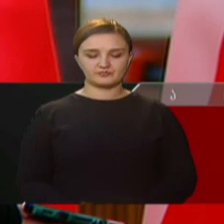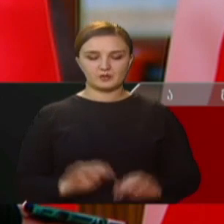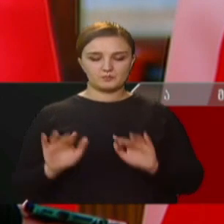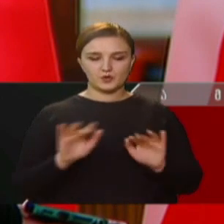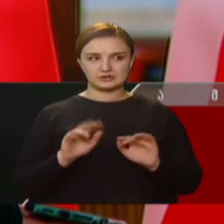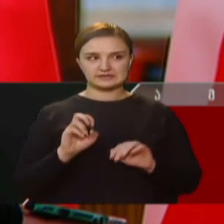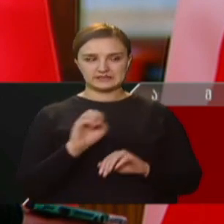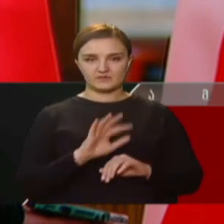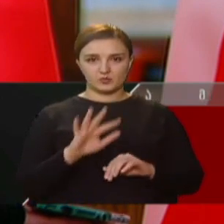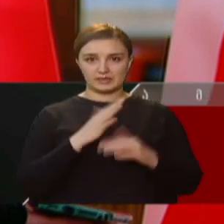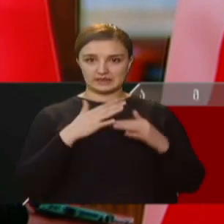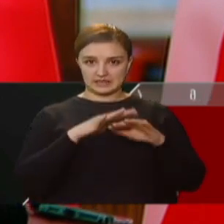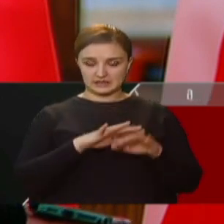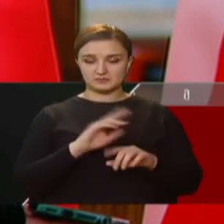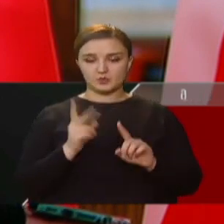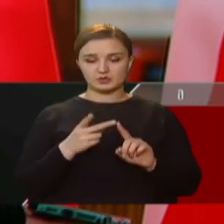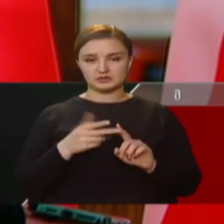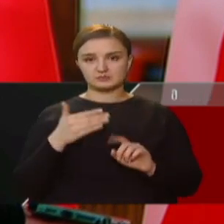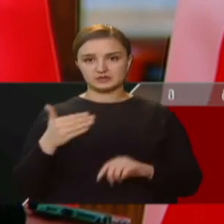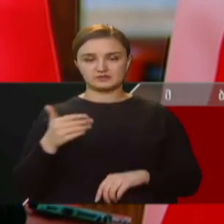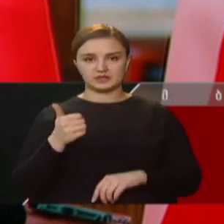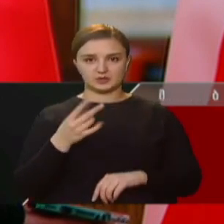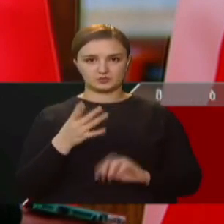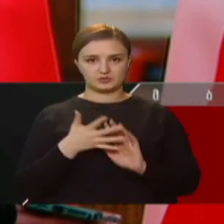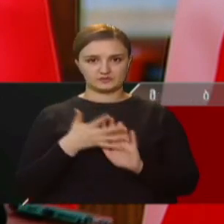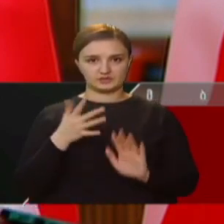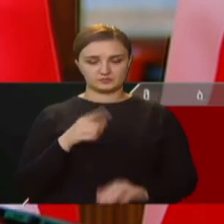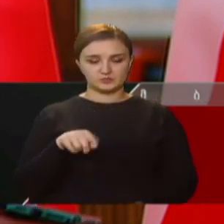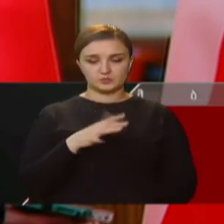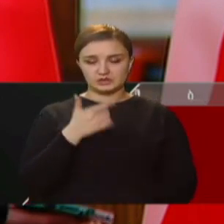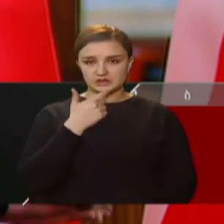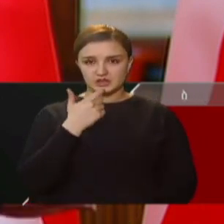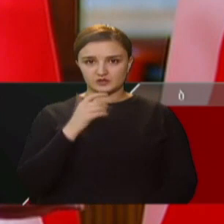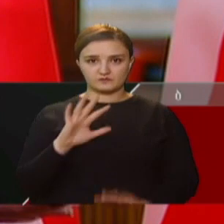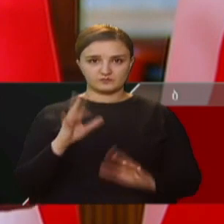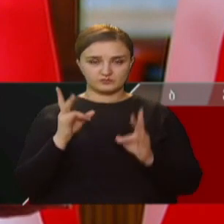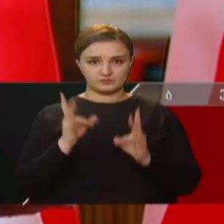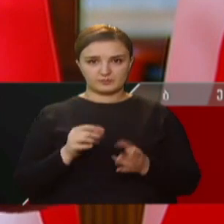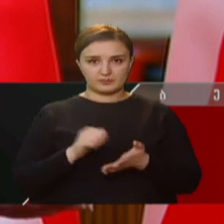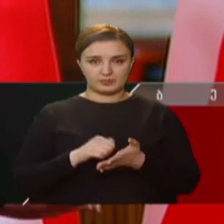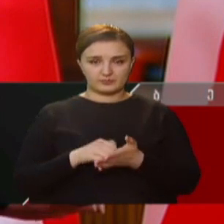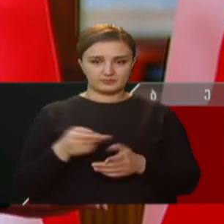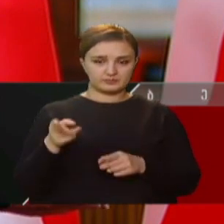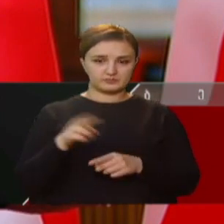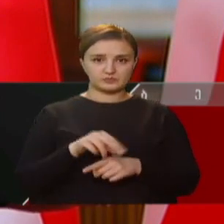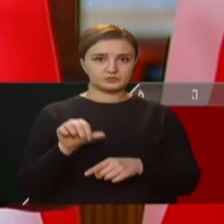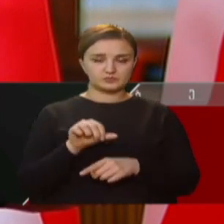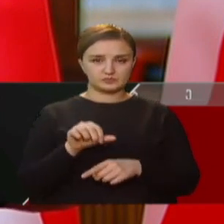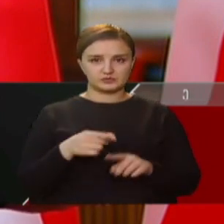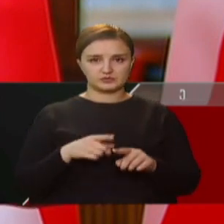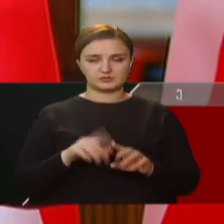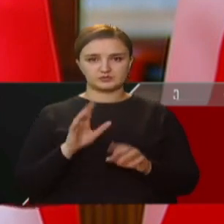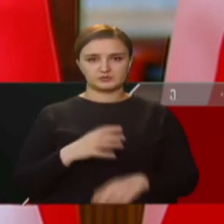მაგრამ მეორე მხრივ ძალიან კარგად უნდა გვესმოდეს, რომ თუ მიხეილ სააკაშვილის ამბავი დასრულდება ცუდად, მე დარწმუნებული ვარ, რომ ეს იქნება